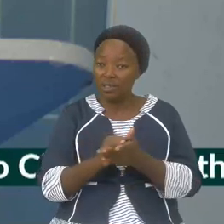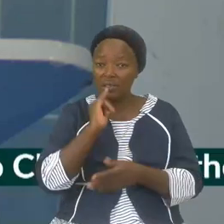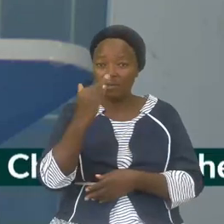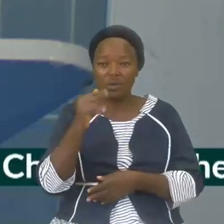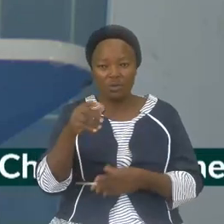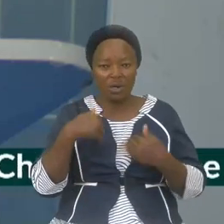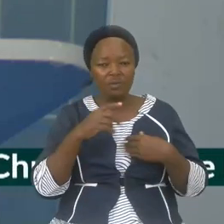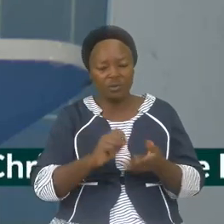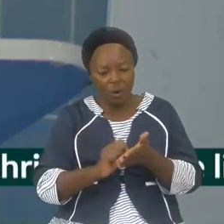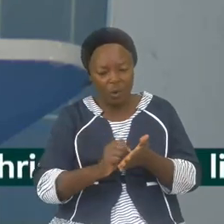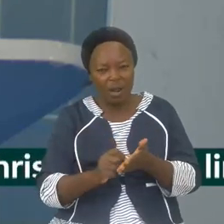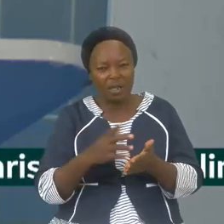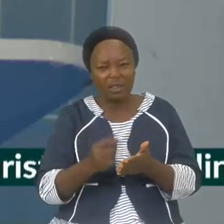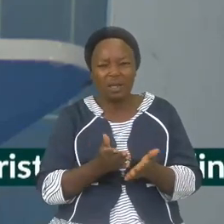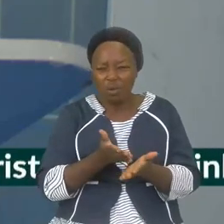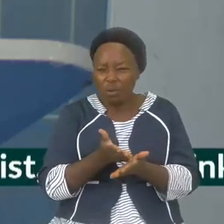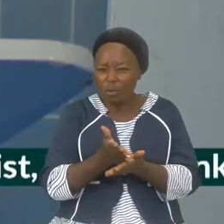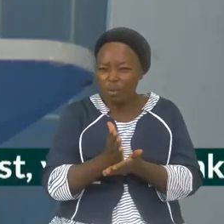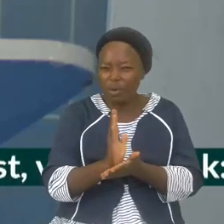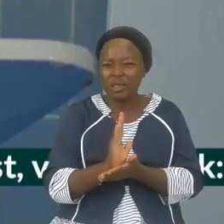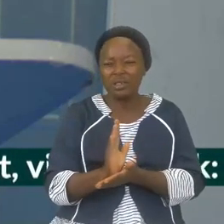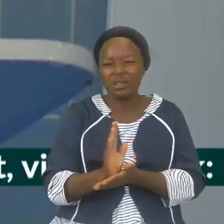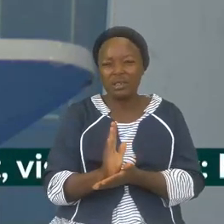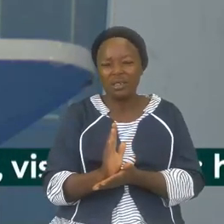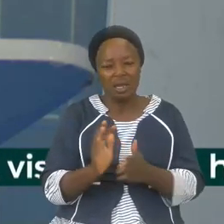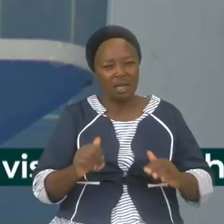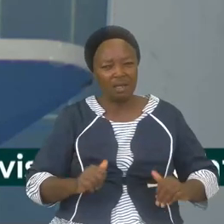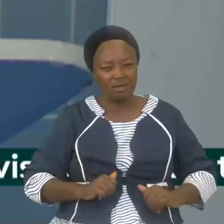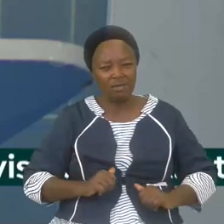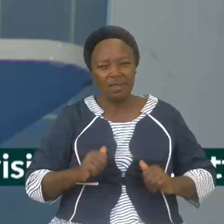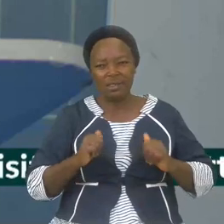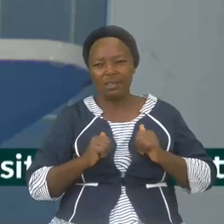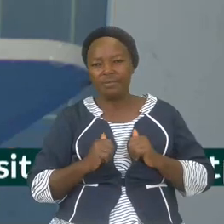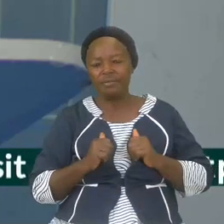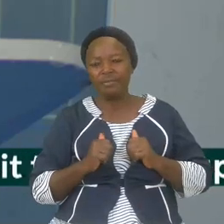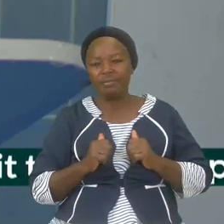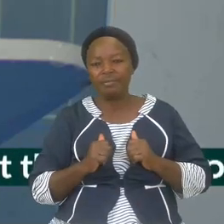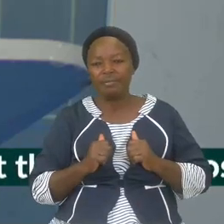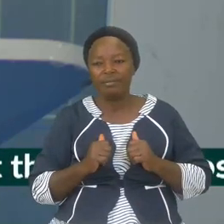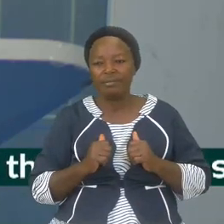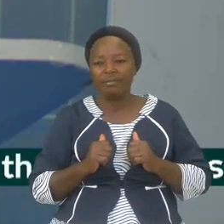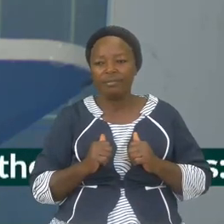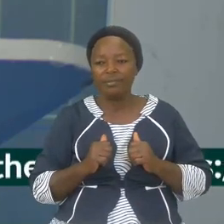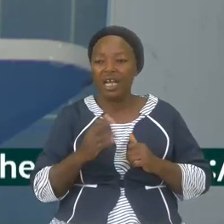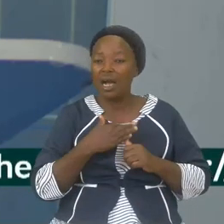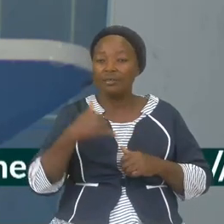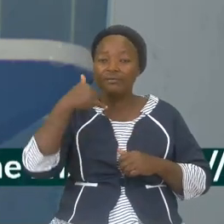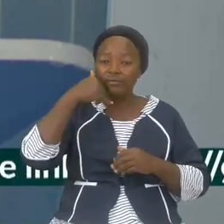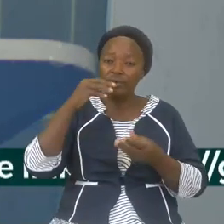seront de bonnes nouvelles pour vous. C'est pourquoi donner votre